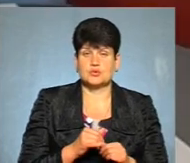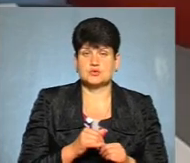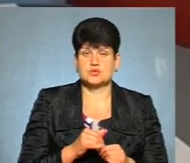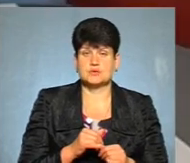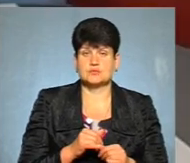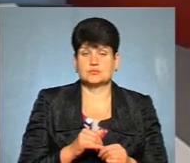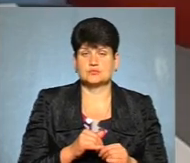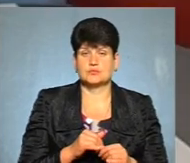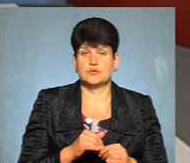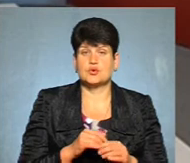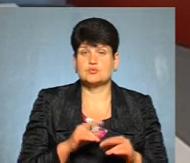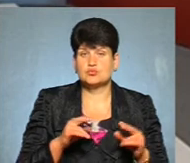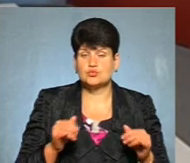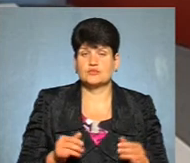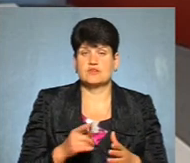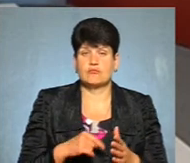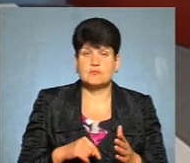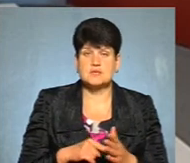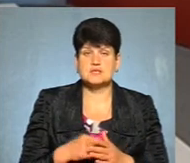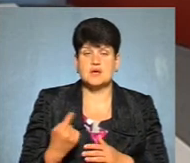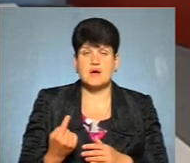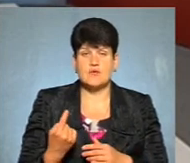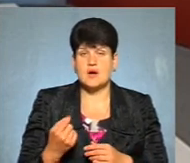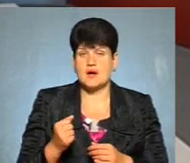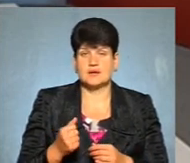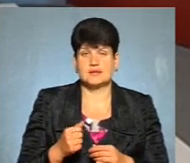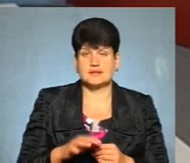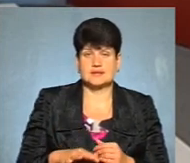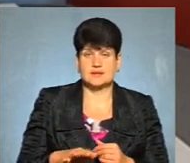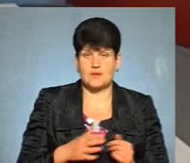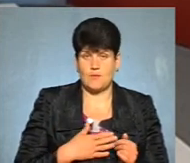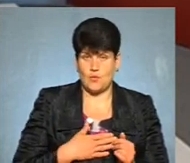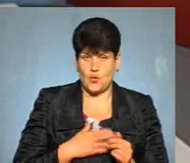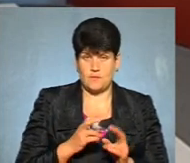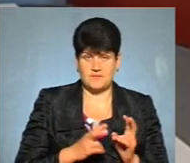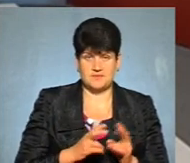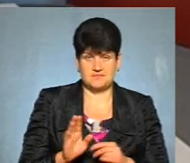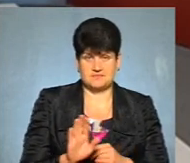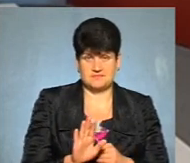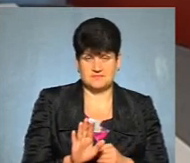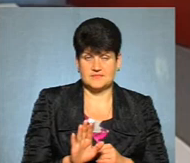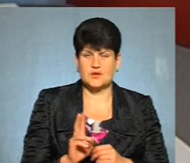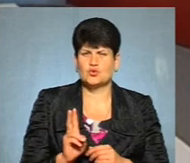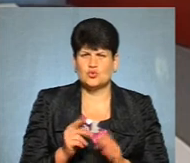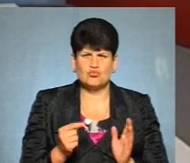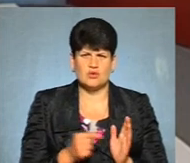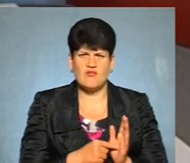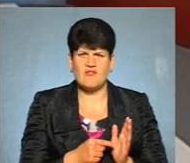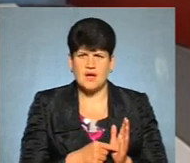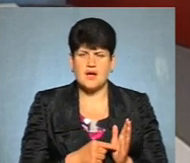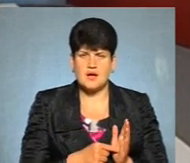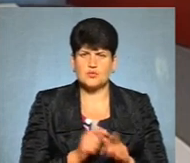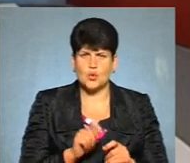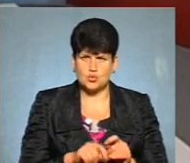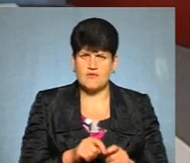державі, десь, можливо, в місті чи в області, але на території мого підприємства зась. Ще буде хтось мені тут вказувати,